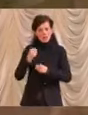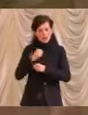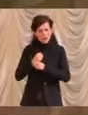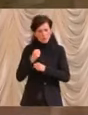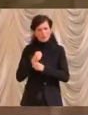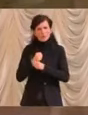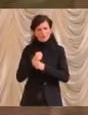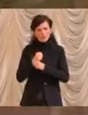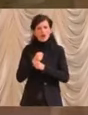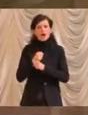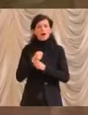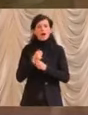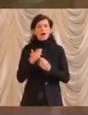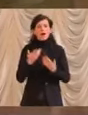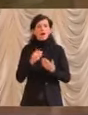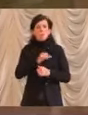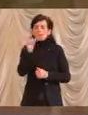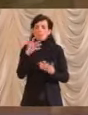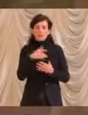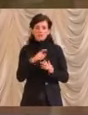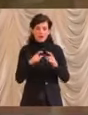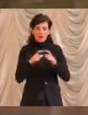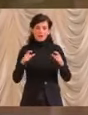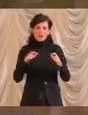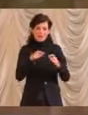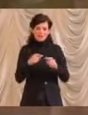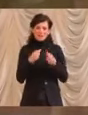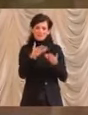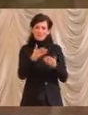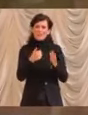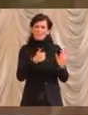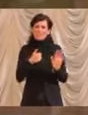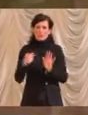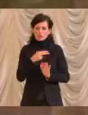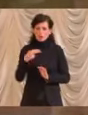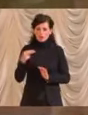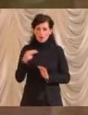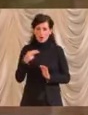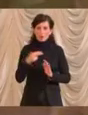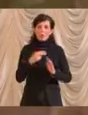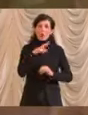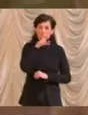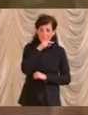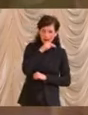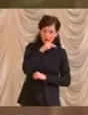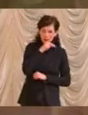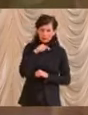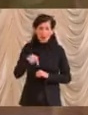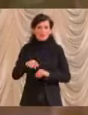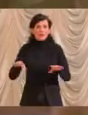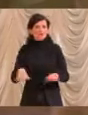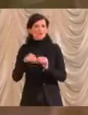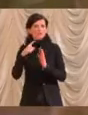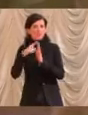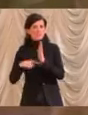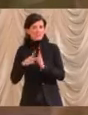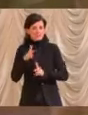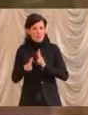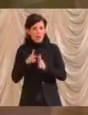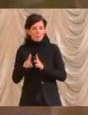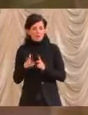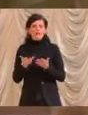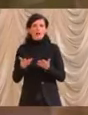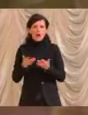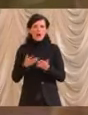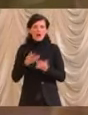dei 600 euro che, come abbiamo detto, riguardava marzo. Adesso si tratta aprile e si tratta di rendere questa misura ancora più rapida,